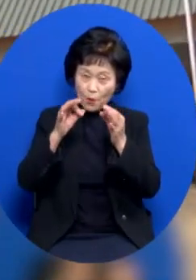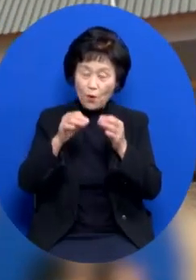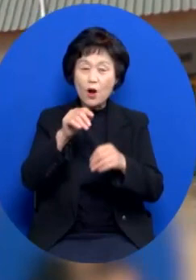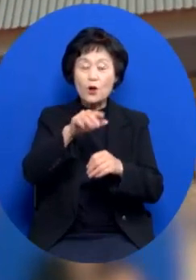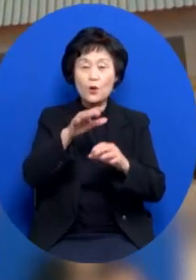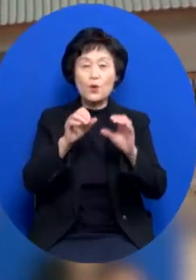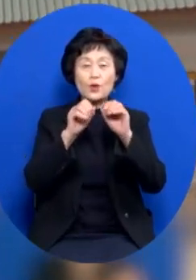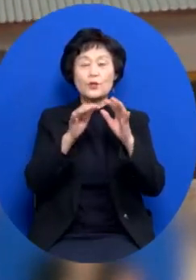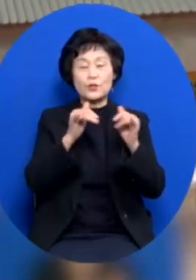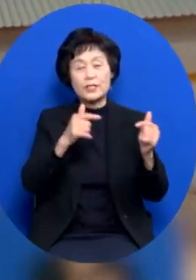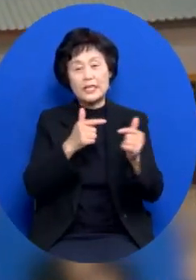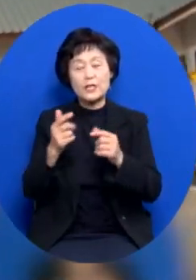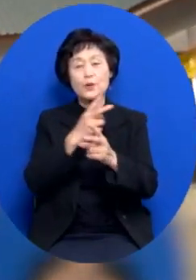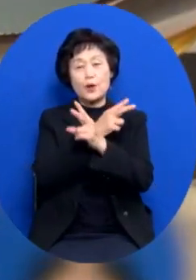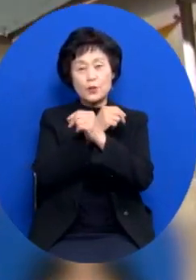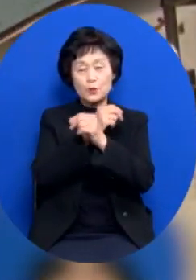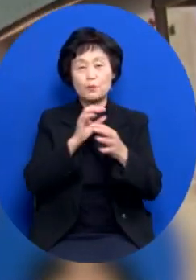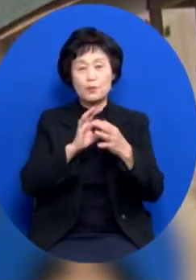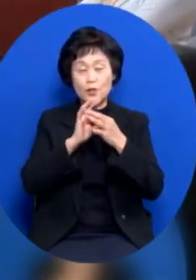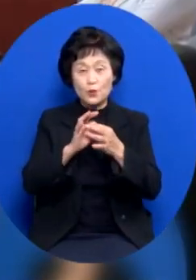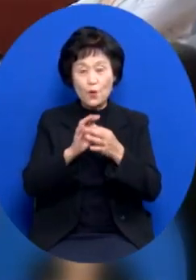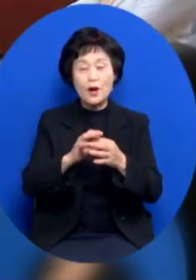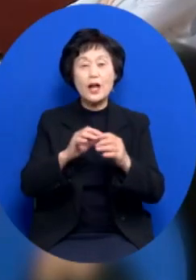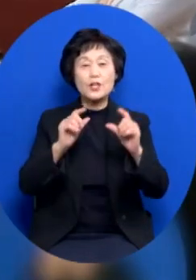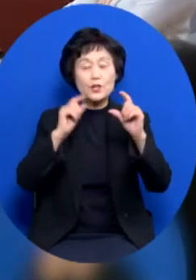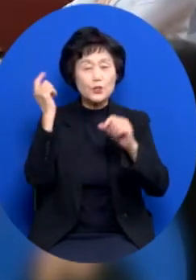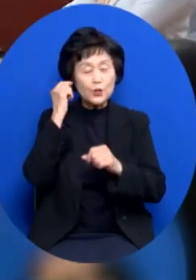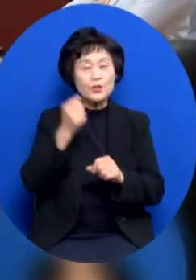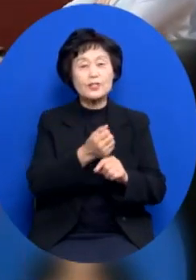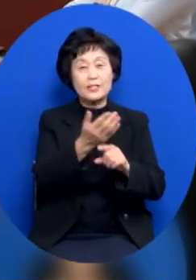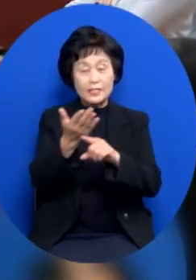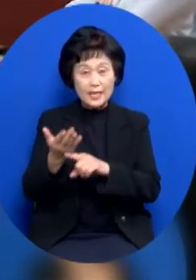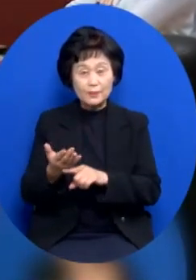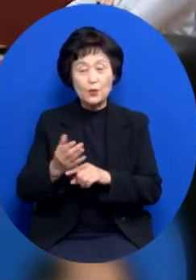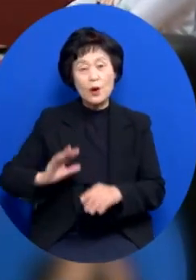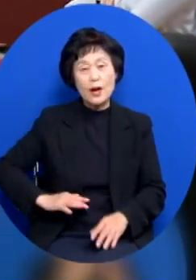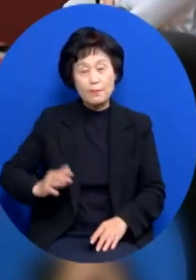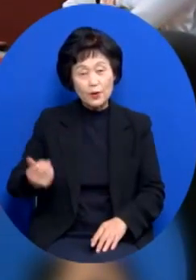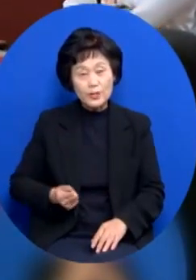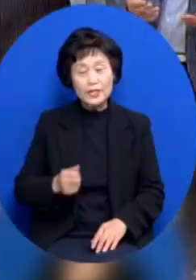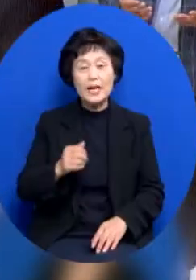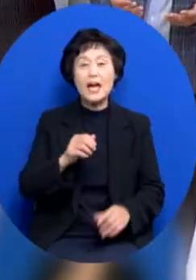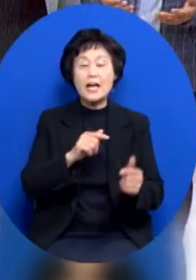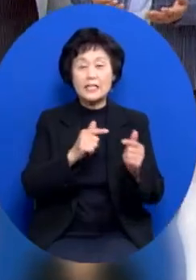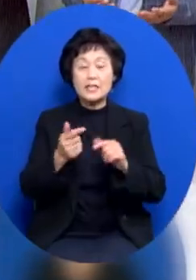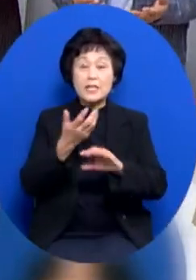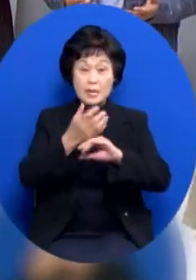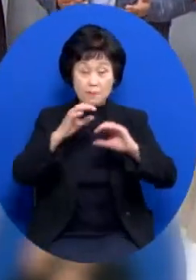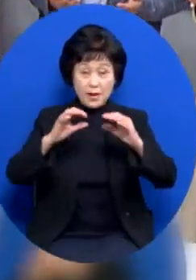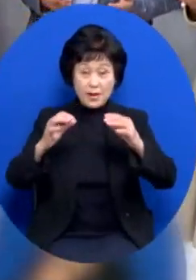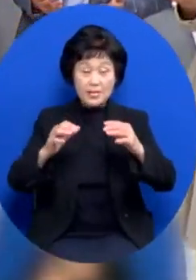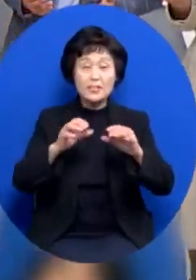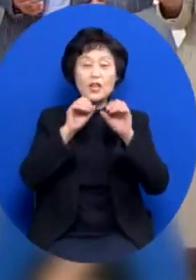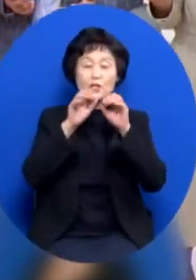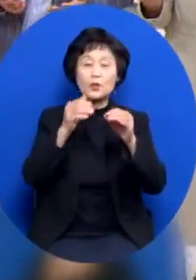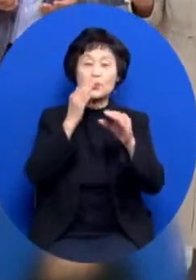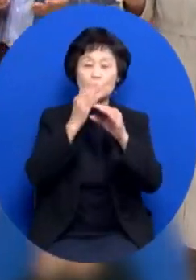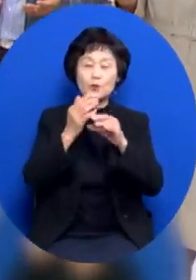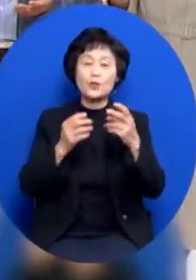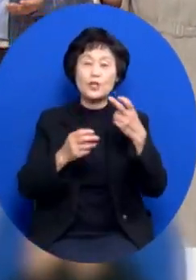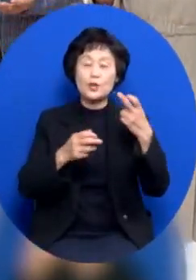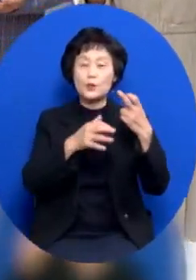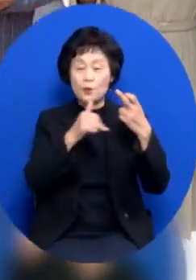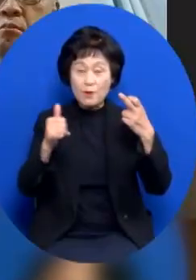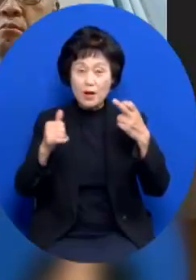선교사들과 줌으로 연결해 현장 소식을 전달했습니다. 또 캄보디아, 온두라스 등 열방에서 선교 중인 12명의